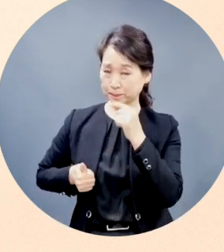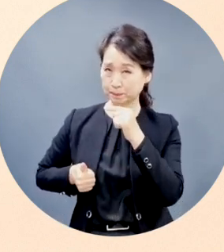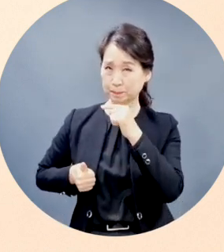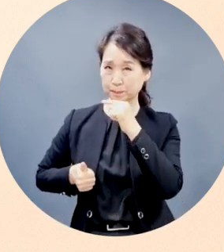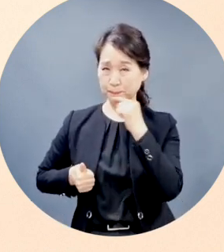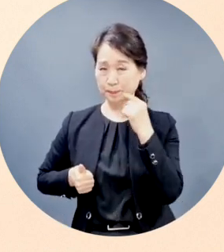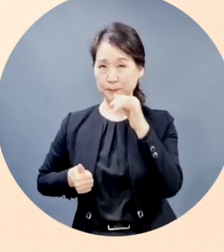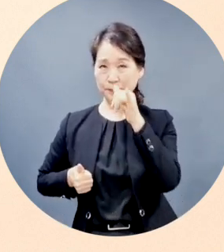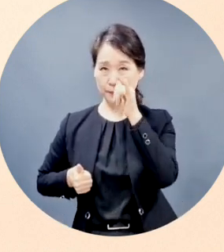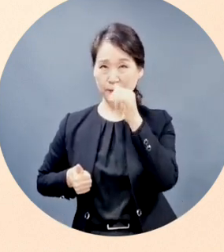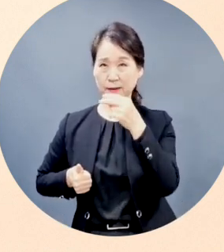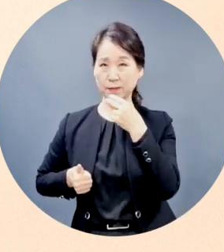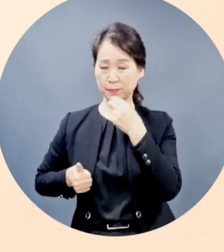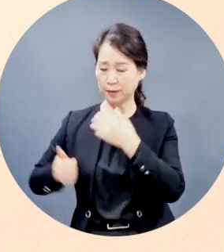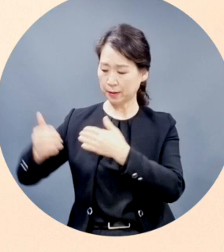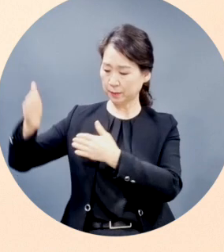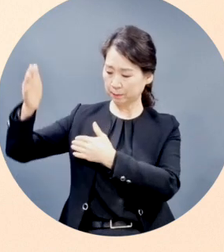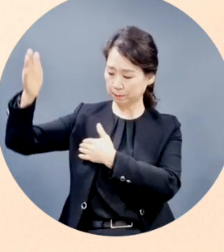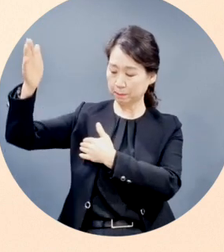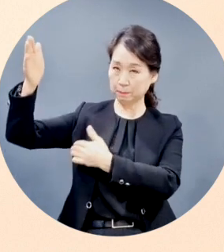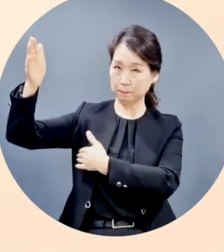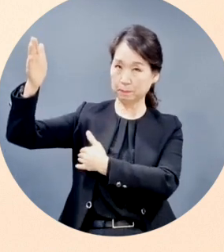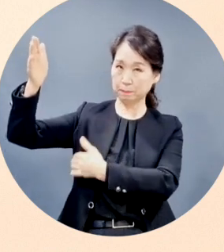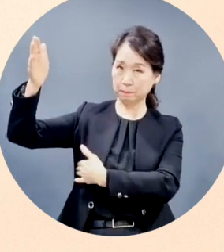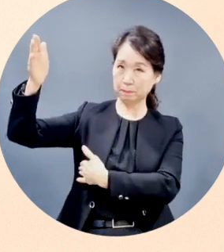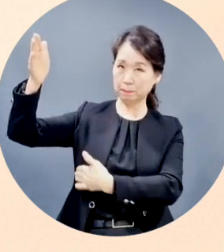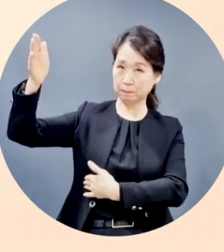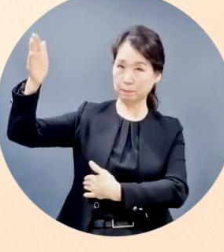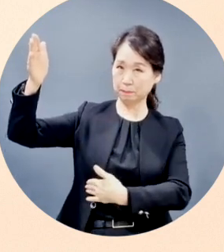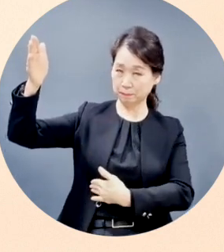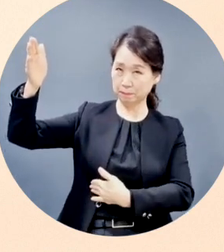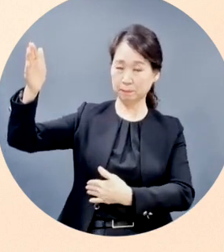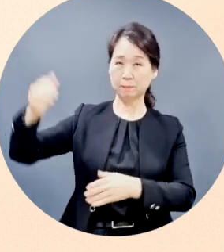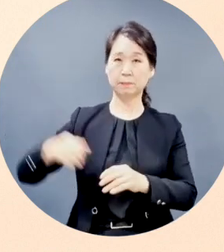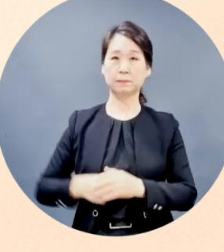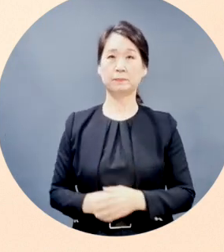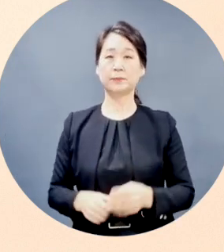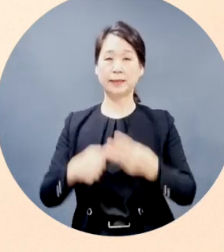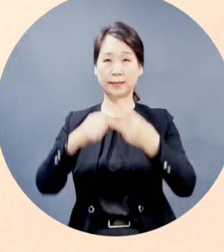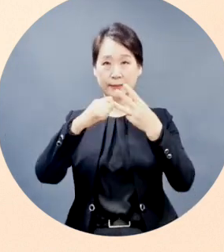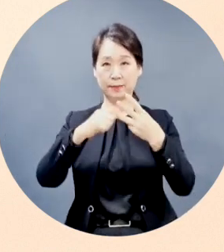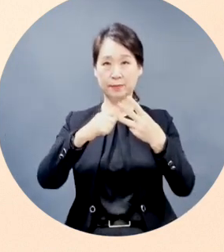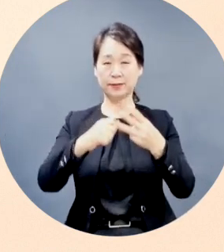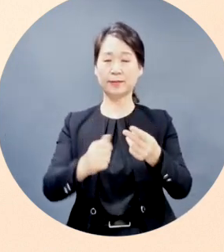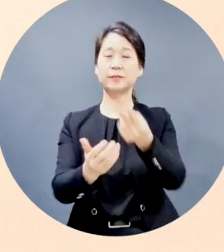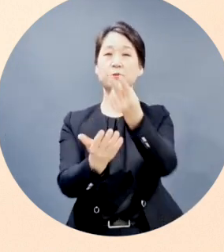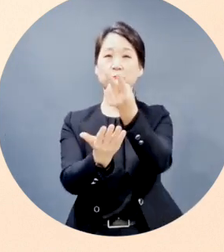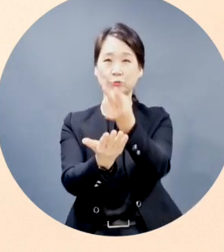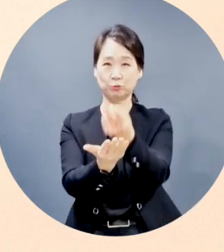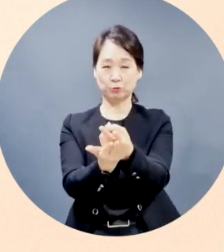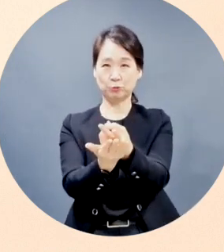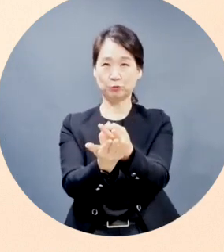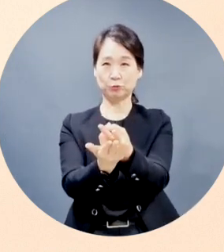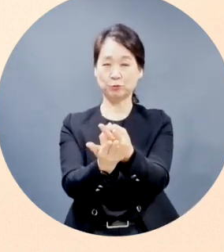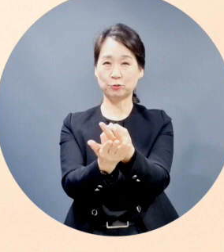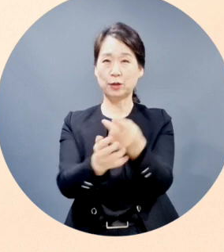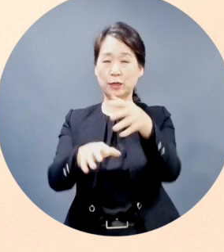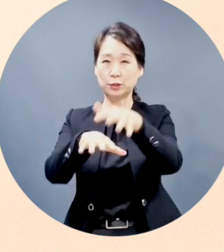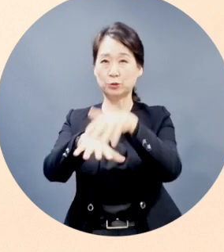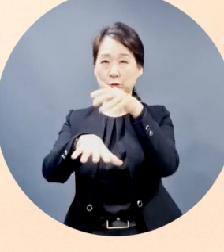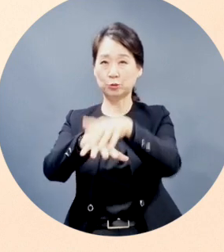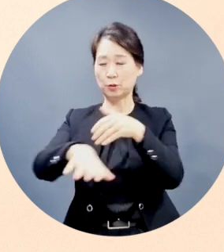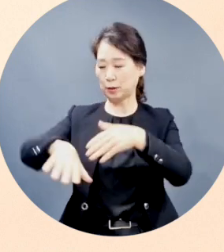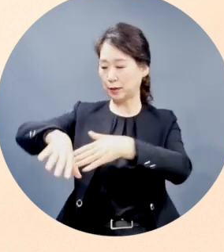짜서 분비물이 나오는지 겨드랑이나 쇄골 주위에도 멍울이 있는지 만져봅니다. 3단계 편안하게